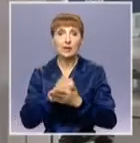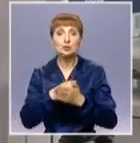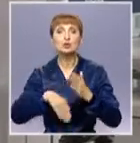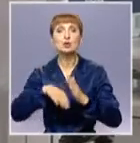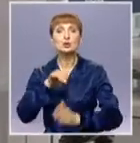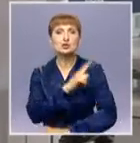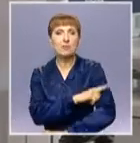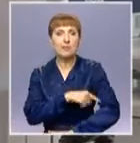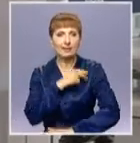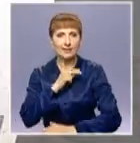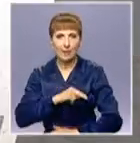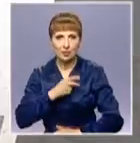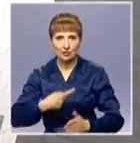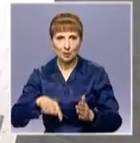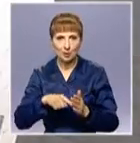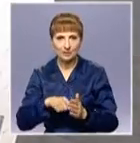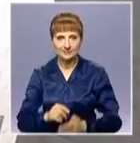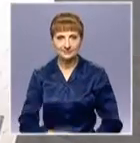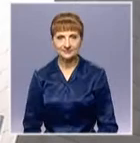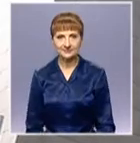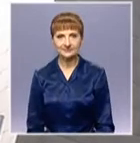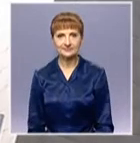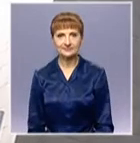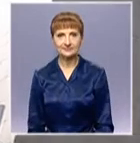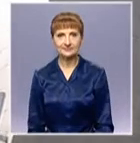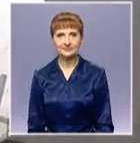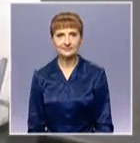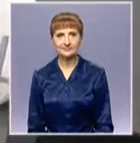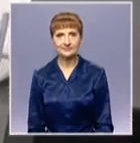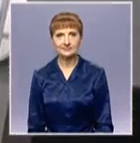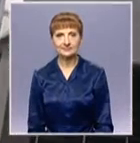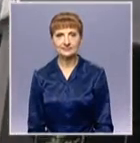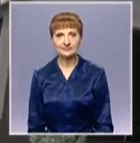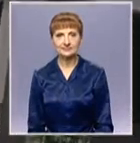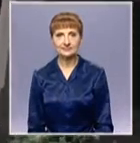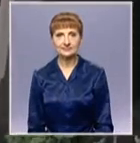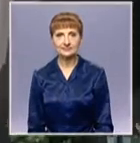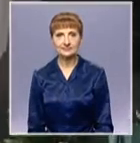лучшие медработники города. Тахмина Молдыбекова, Ялкунжан Шымжанов, телеканал Алматы.